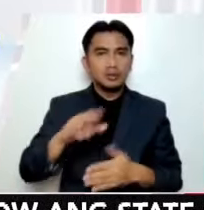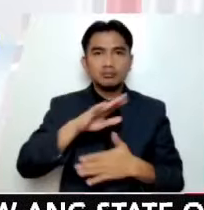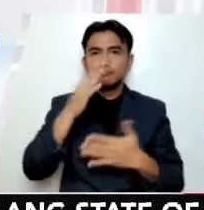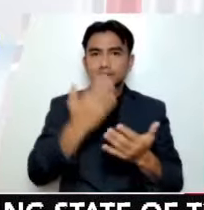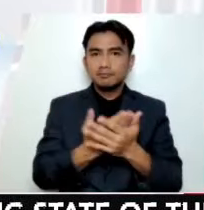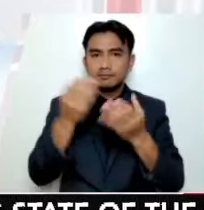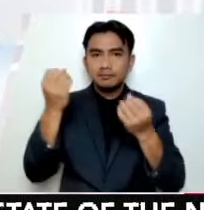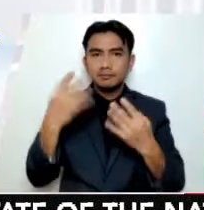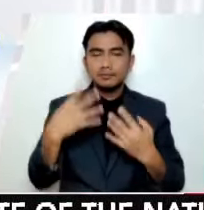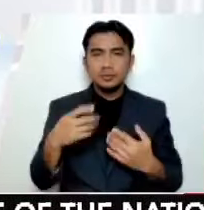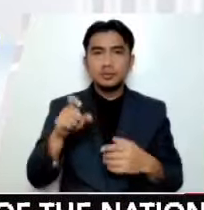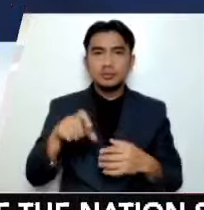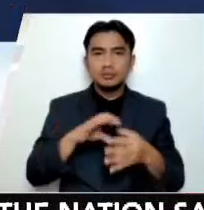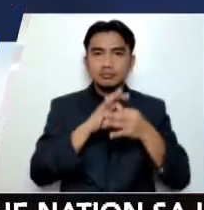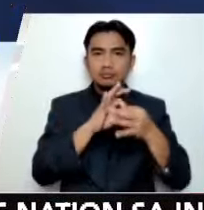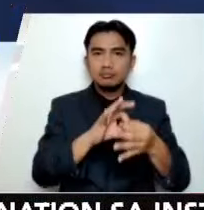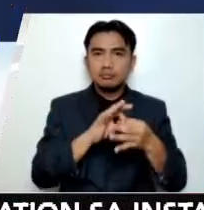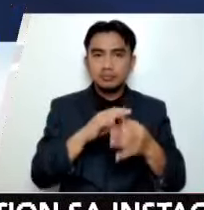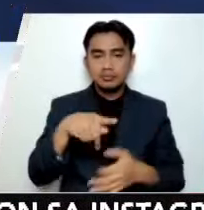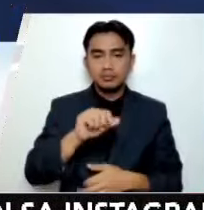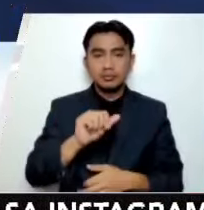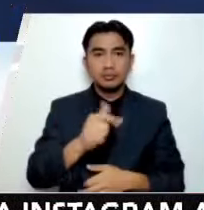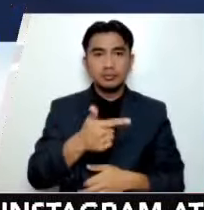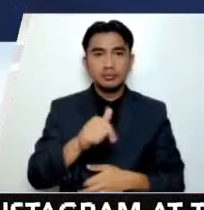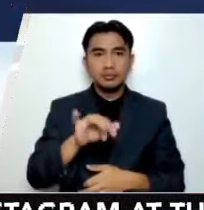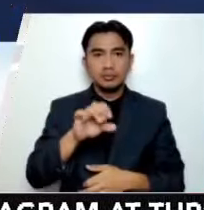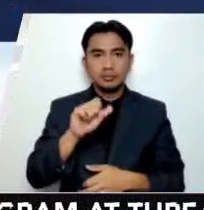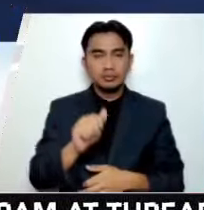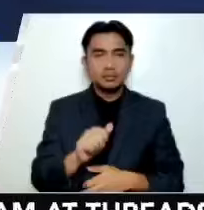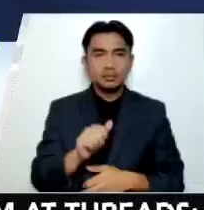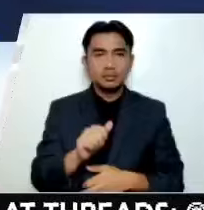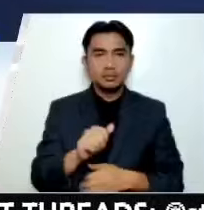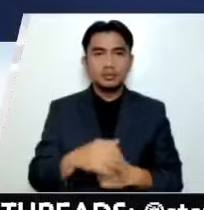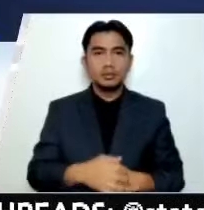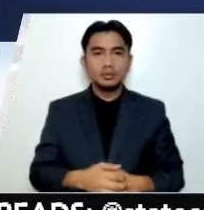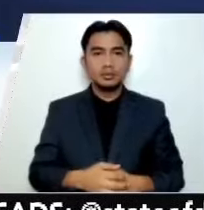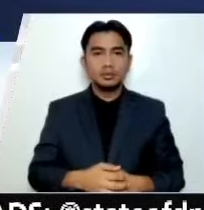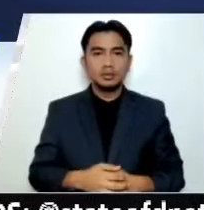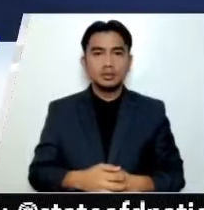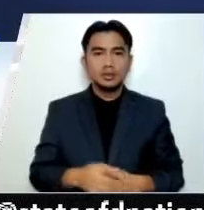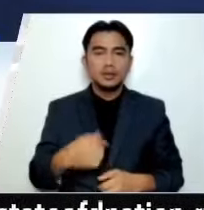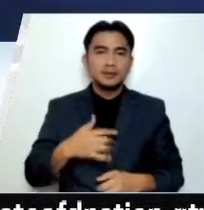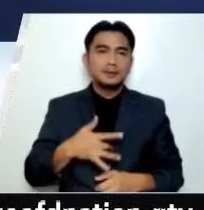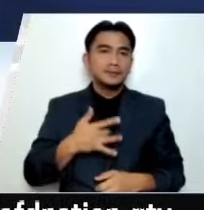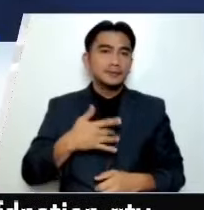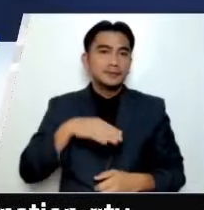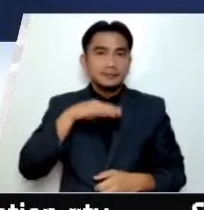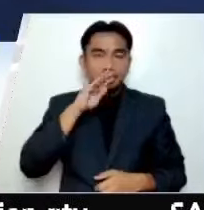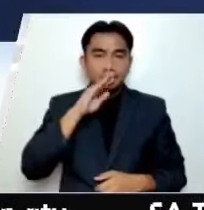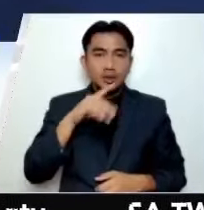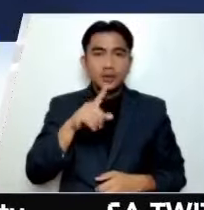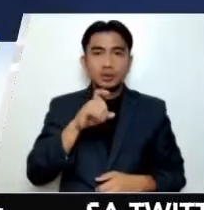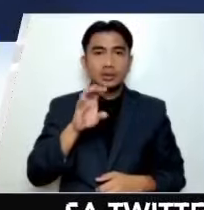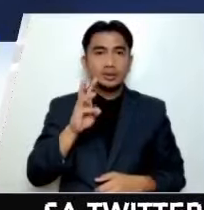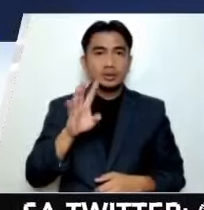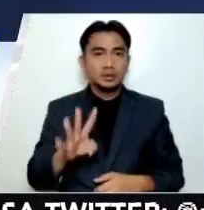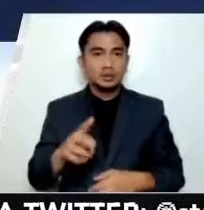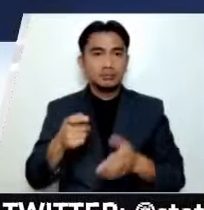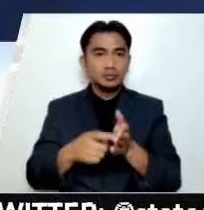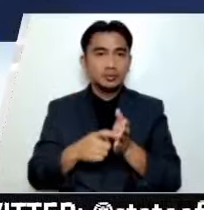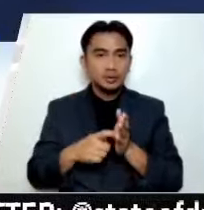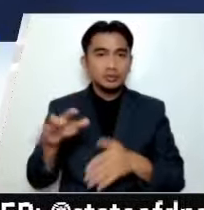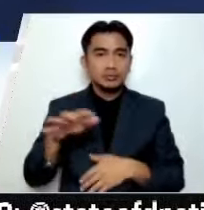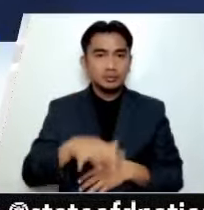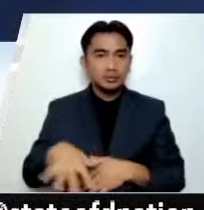sir, yung binigay nilang list kanina. It's not very useful for me to hear that 164 requests for rescue were made. That